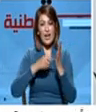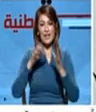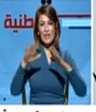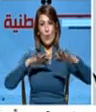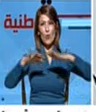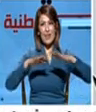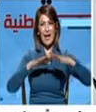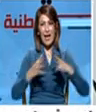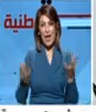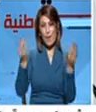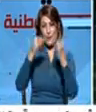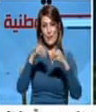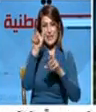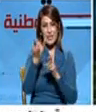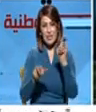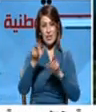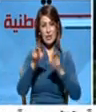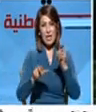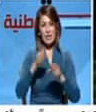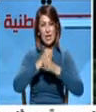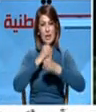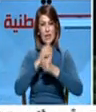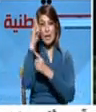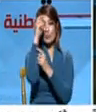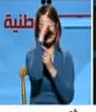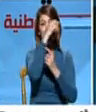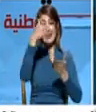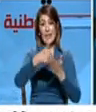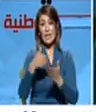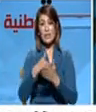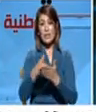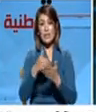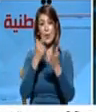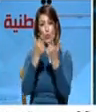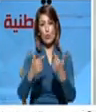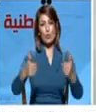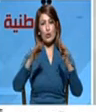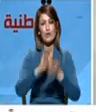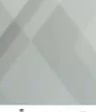في اطار العمال المتضررين مسؤوليات الاقتصادي هذه